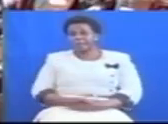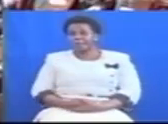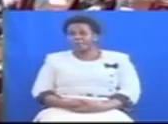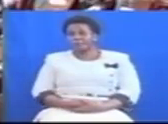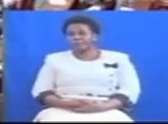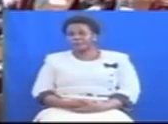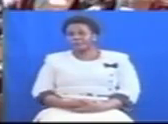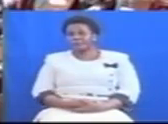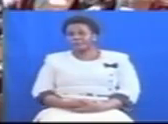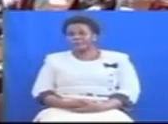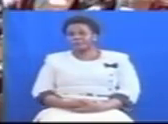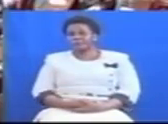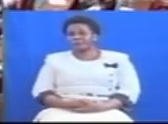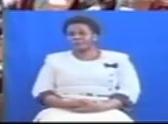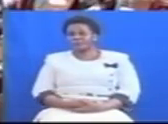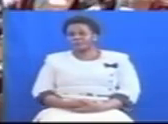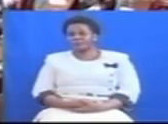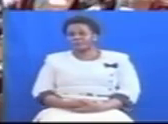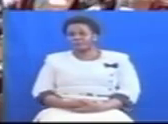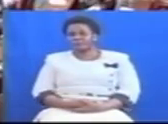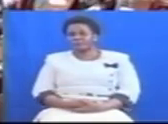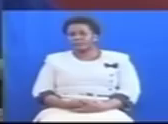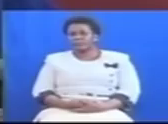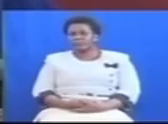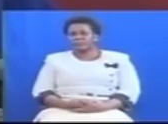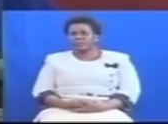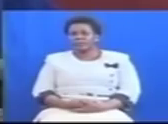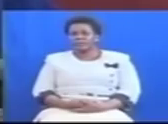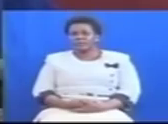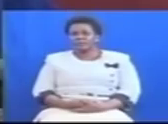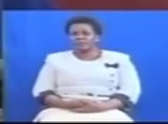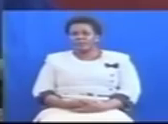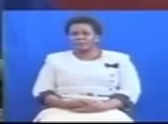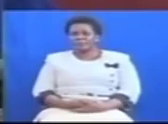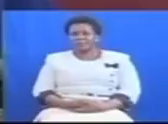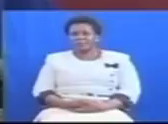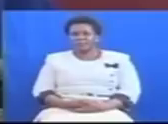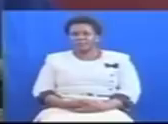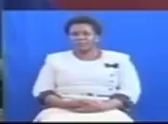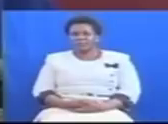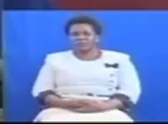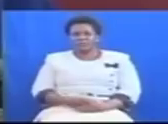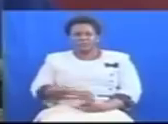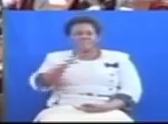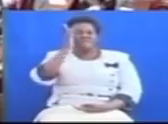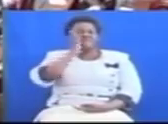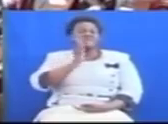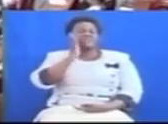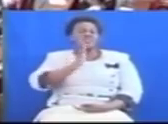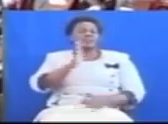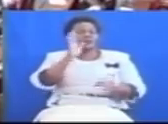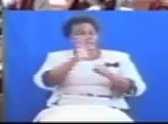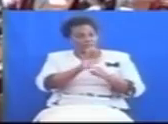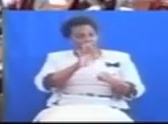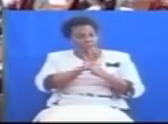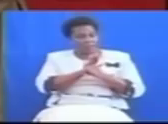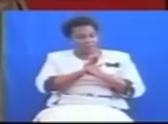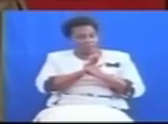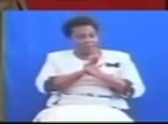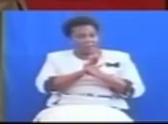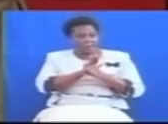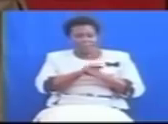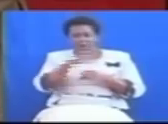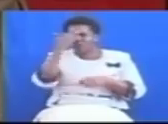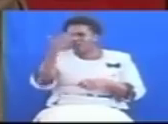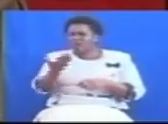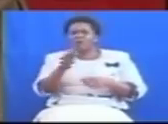kuwa vijana wengi hasa wa kizazi hiki kipya hawaelewi vizuri umuhimu wa kuenzi